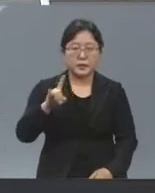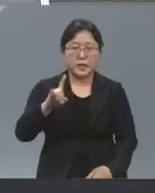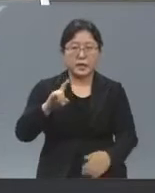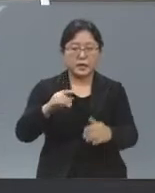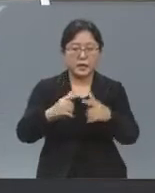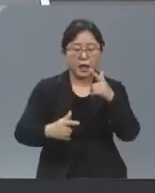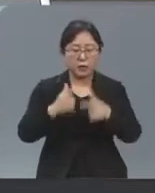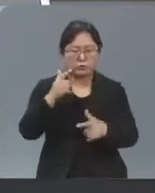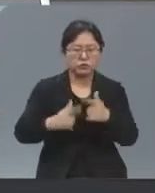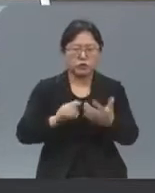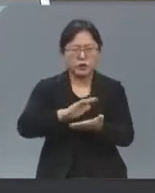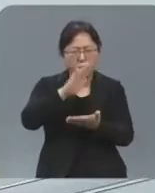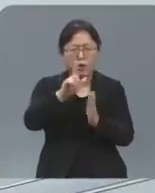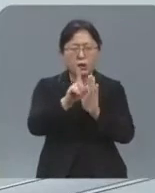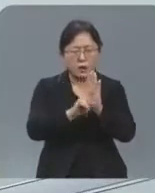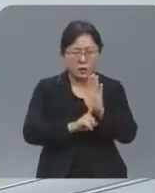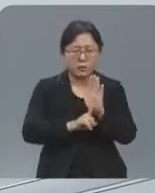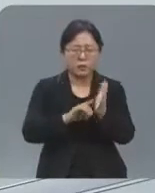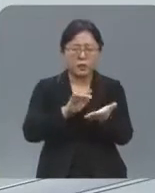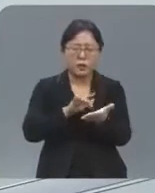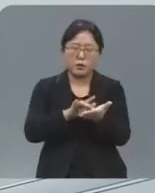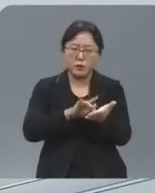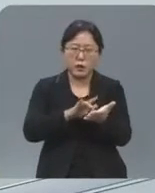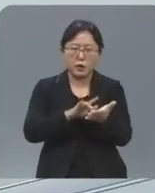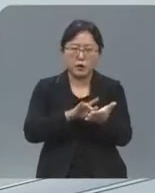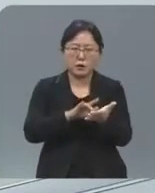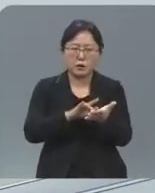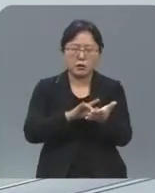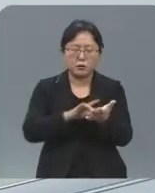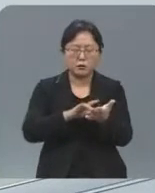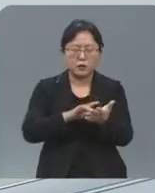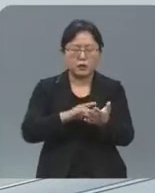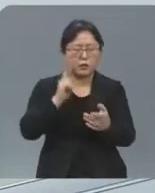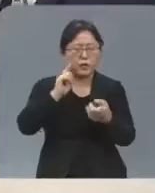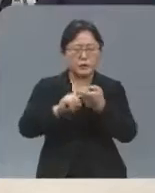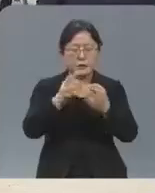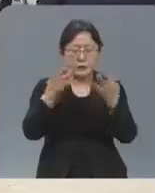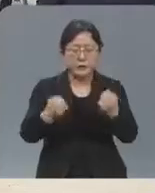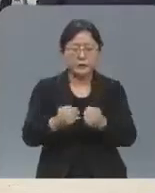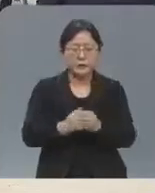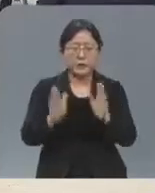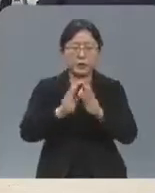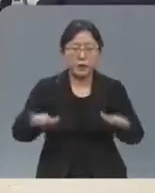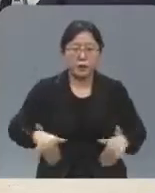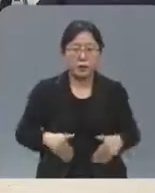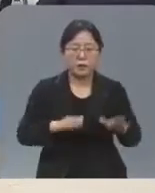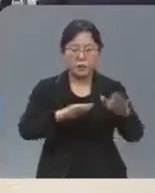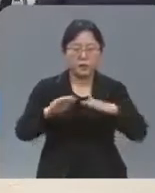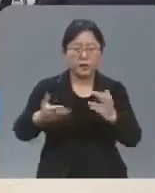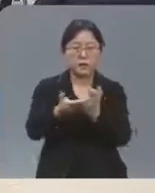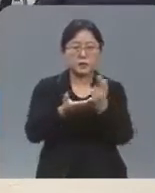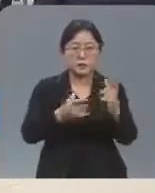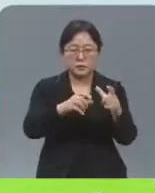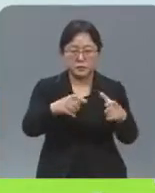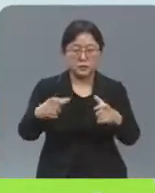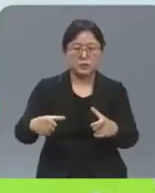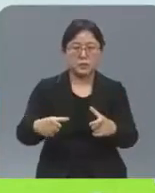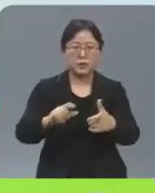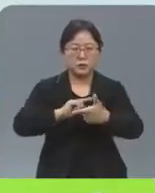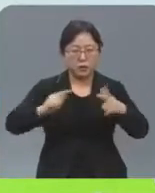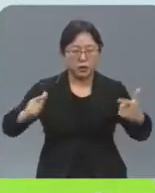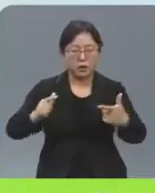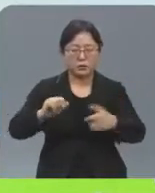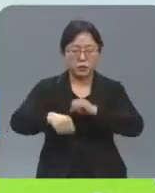내리고 지혈 작용이 있어 양리 성분에 대한 관심이 높습니다. 전남 연안과 섬 지역에서 발견되는